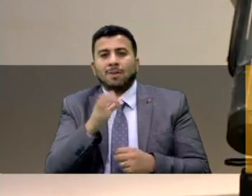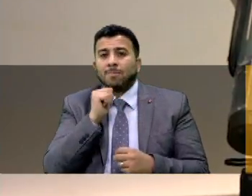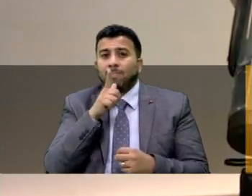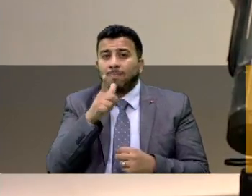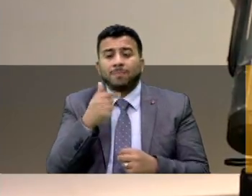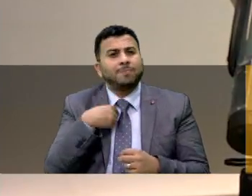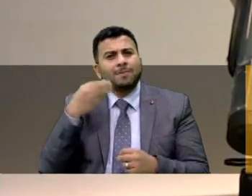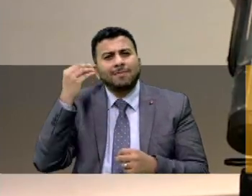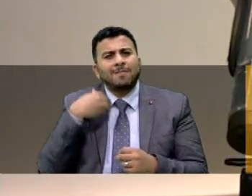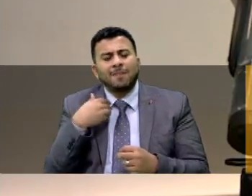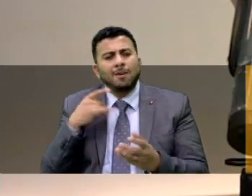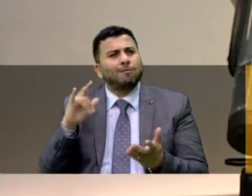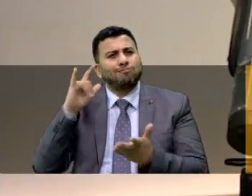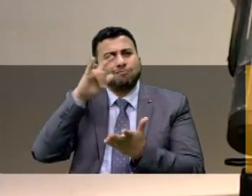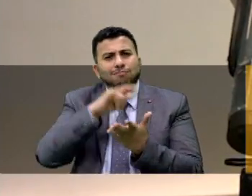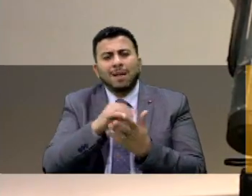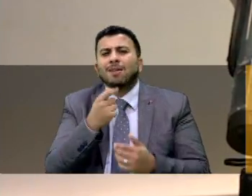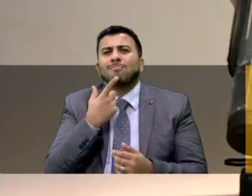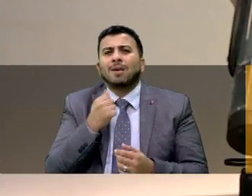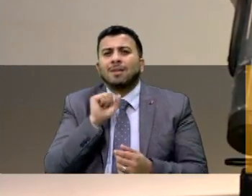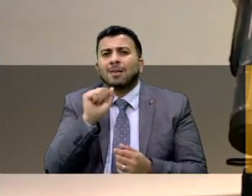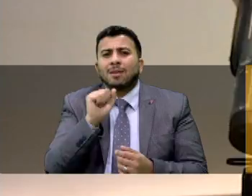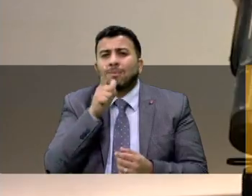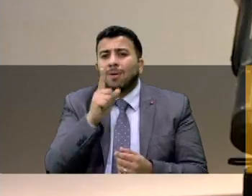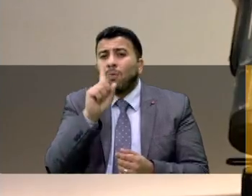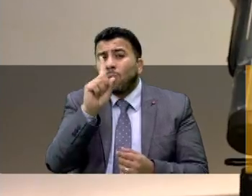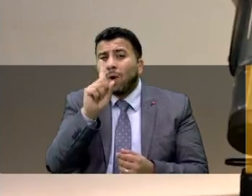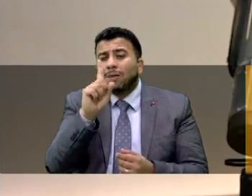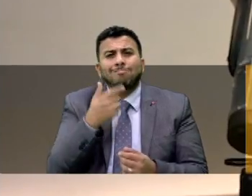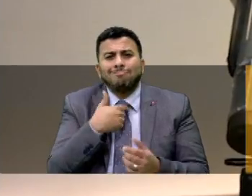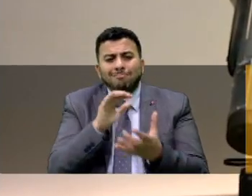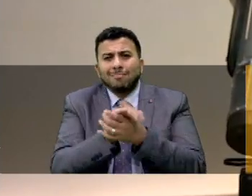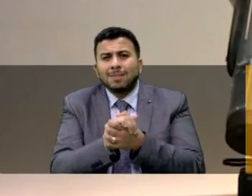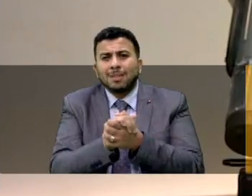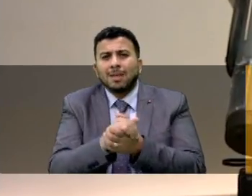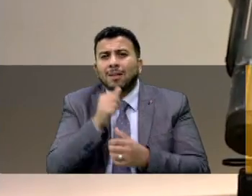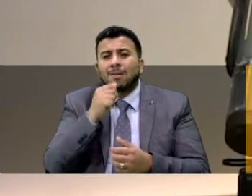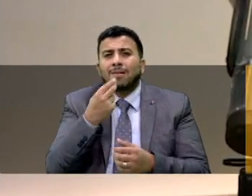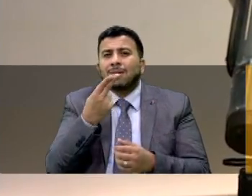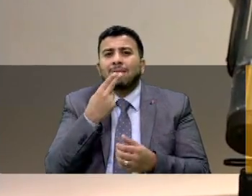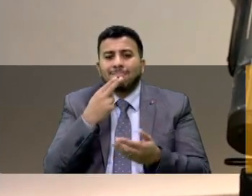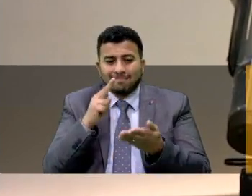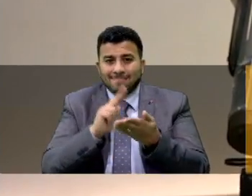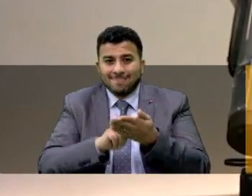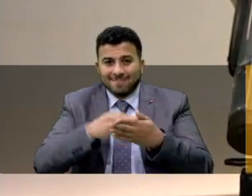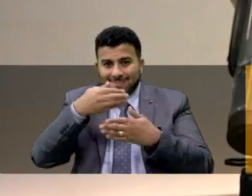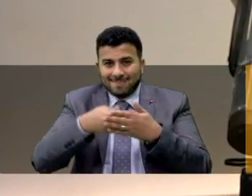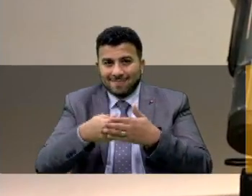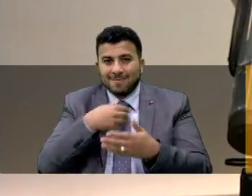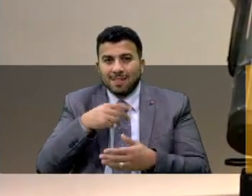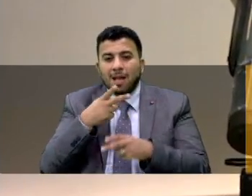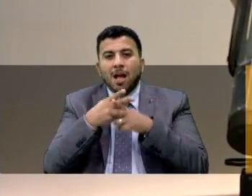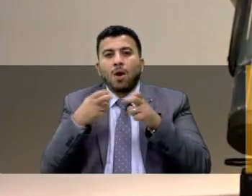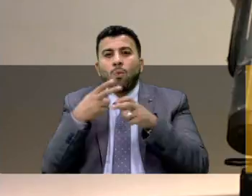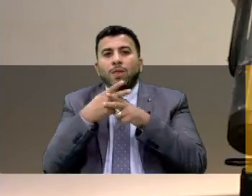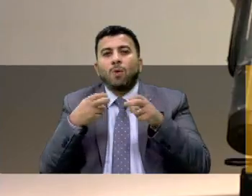فرحت تعرفت على، كنت عاوز أتعرف على واحد اللي هو البسطجي اللي يأخذ الرسائل إلى